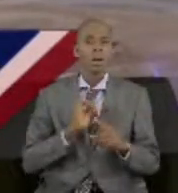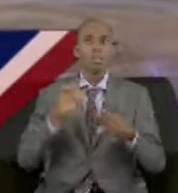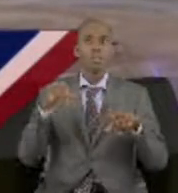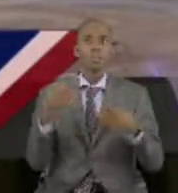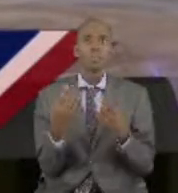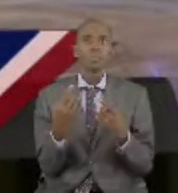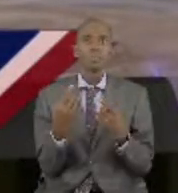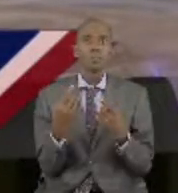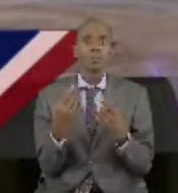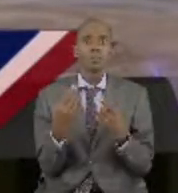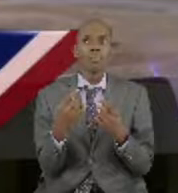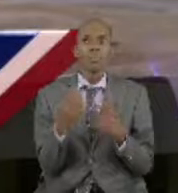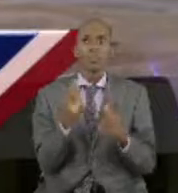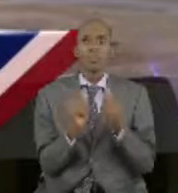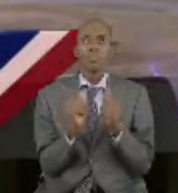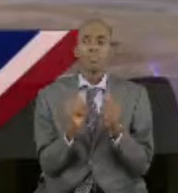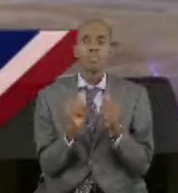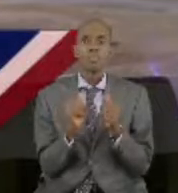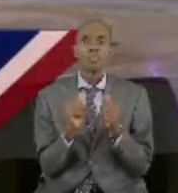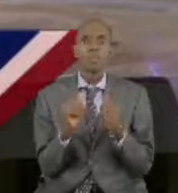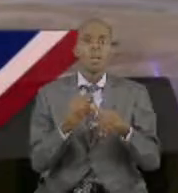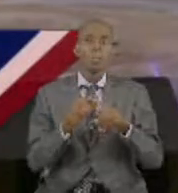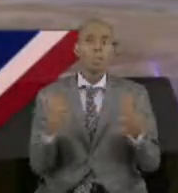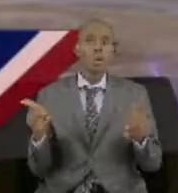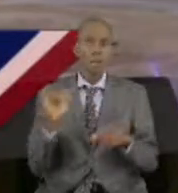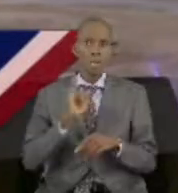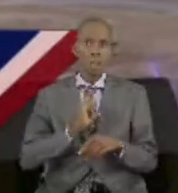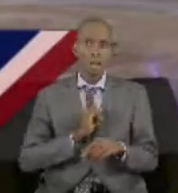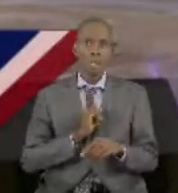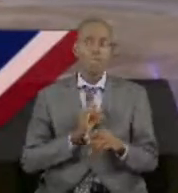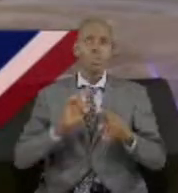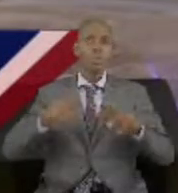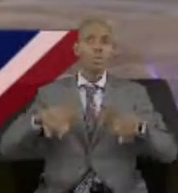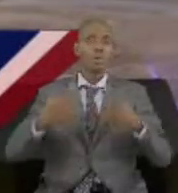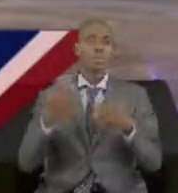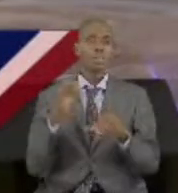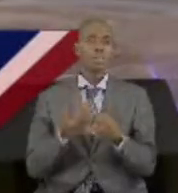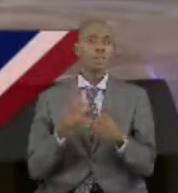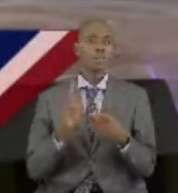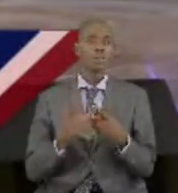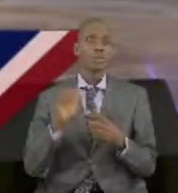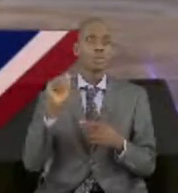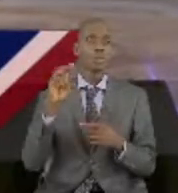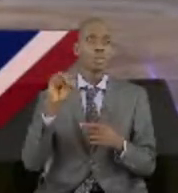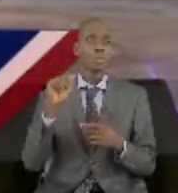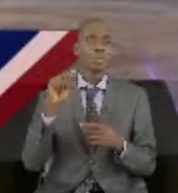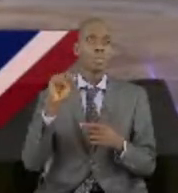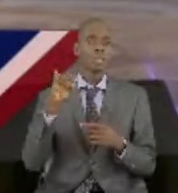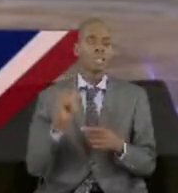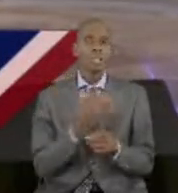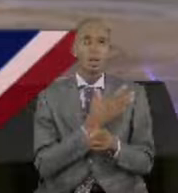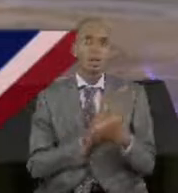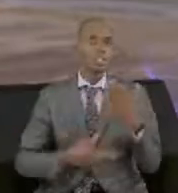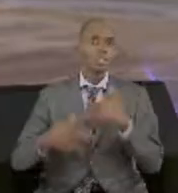à Jérusalem vers ceux qui furent apôtres avant moi, mais je partis pour l'Arabie, puis je revins encore